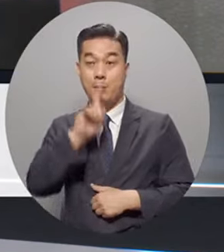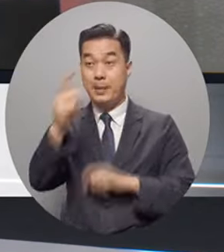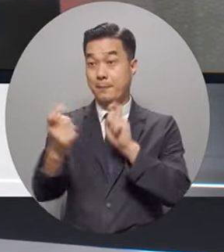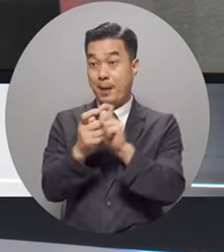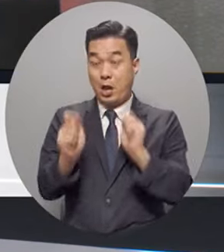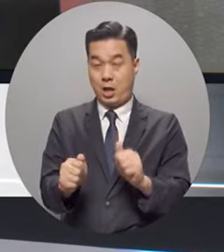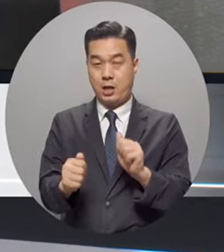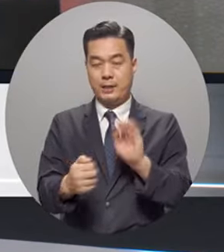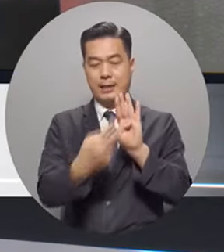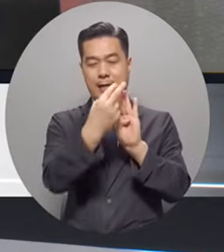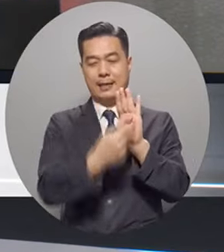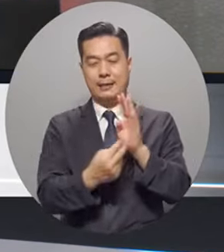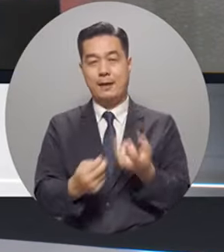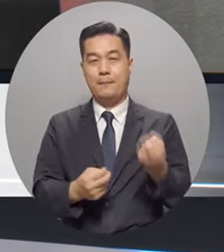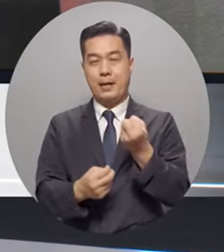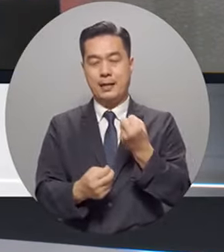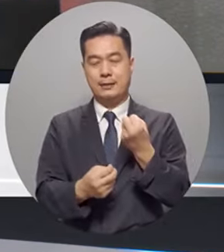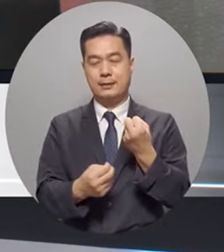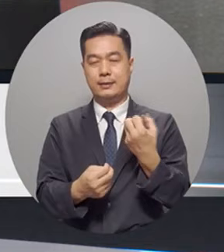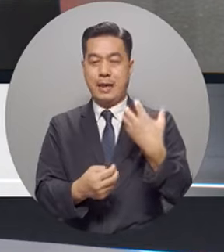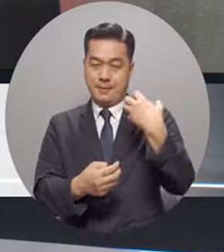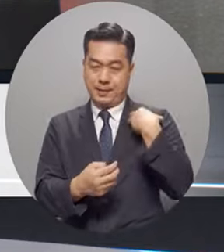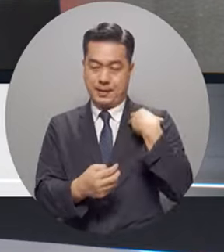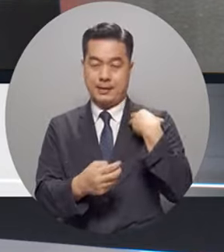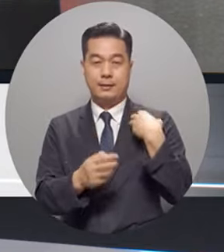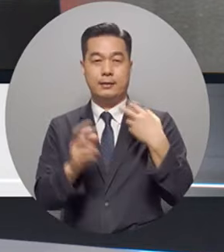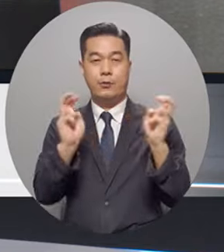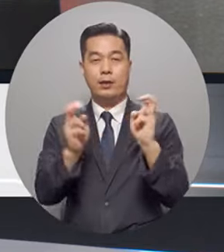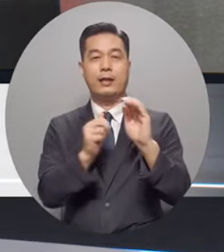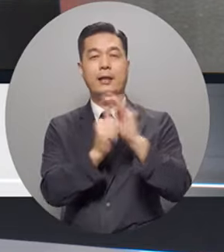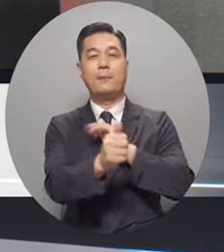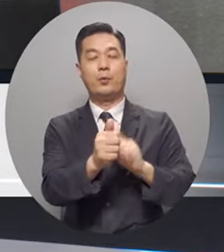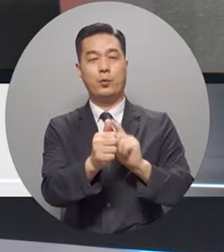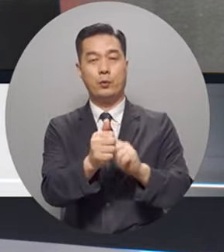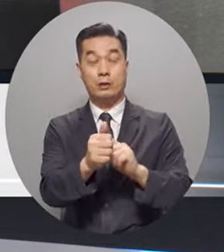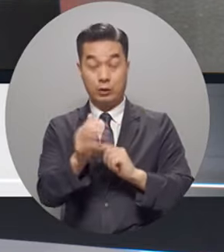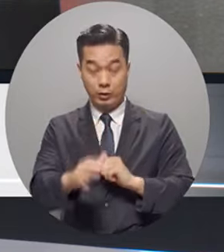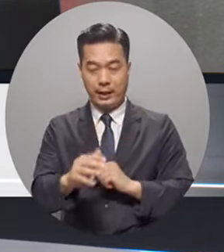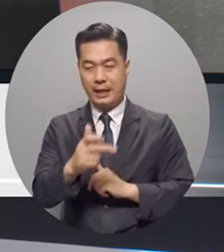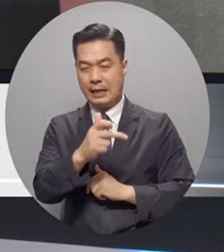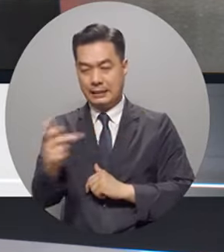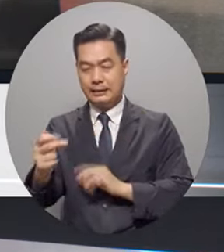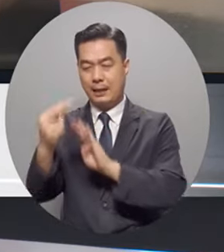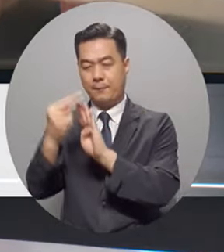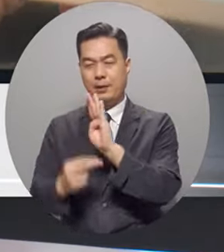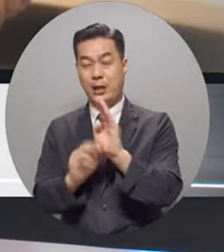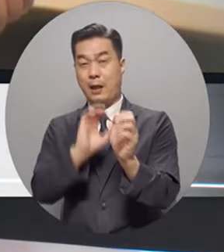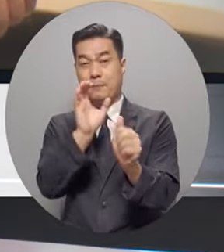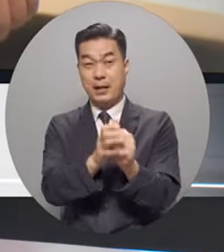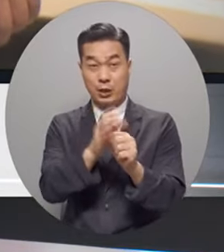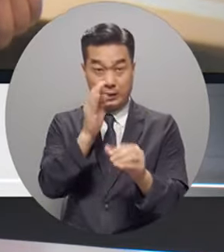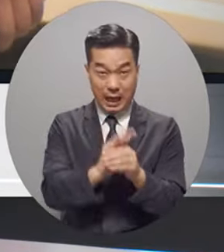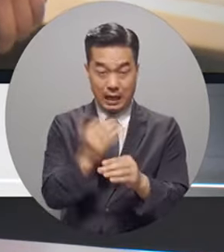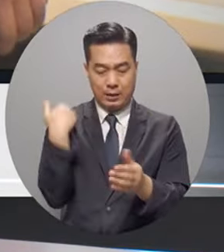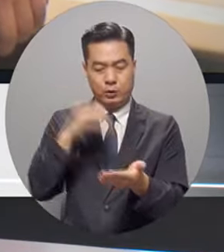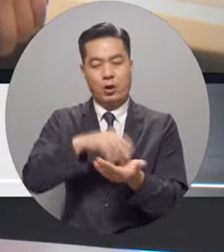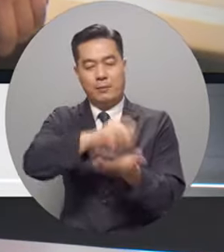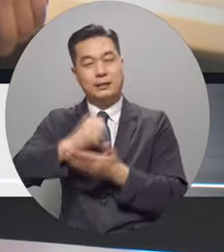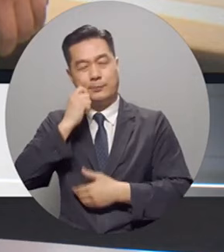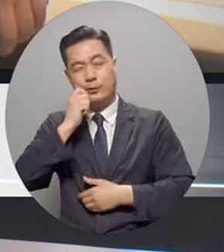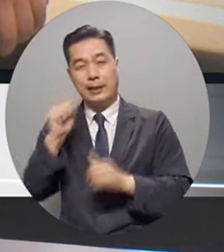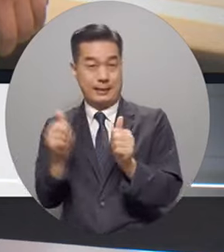맡아주는 예치 서비스 업체의 대표였는데 해당 업체 거액의 가상 자산을 맡겼다가 돌려받지 못한